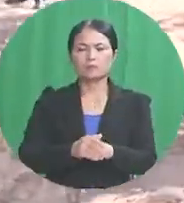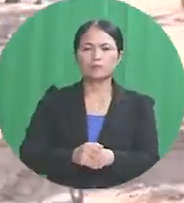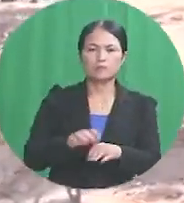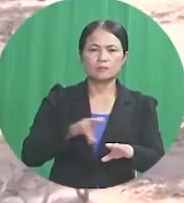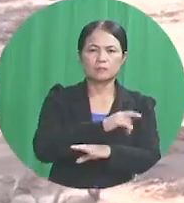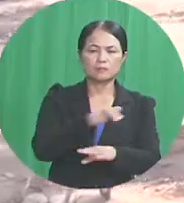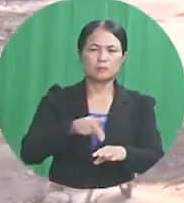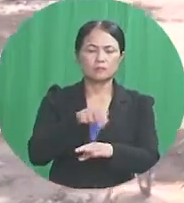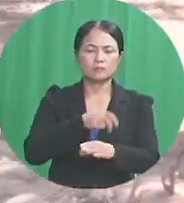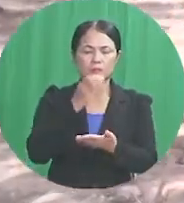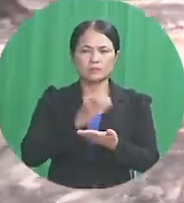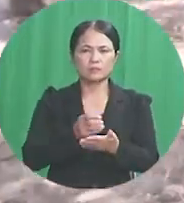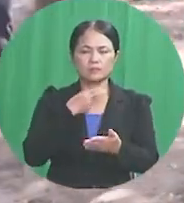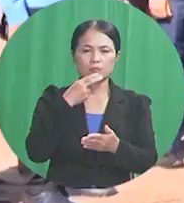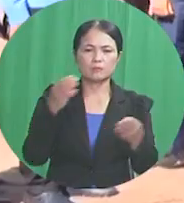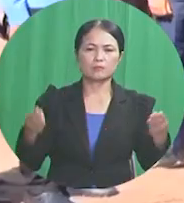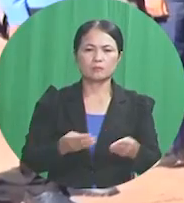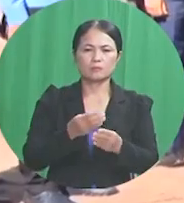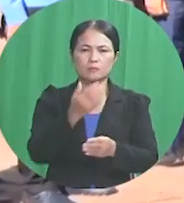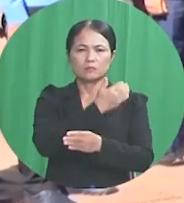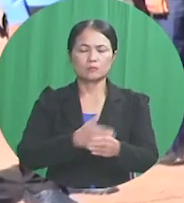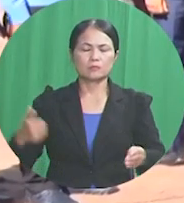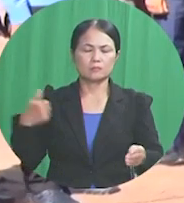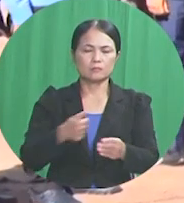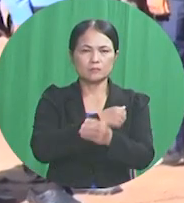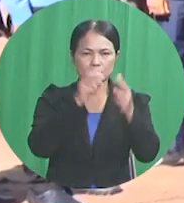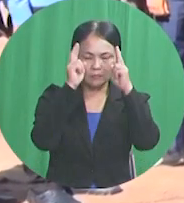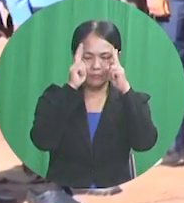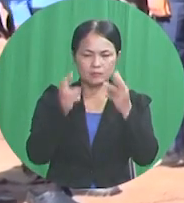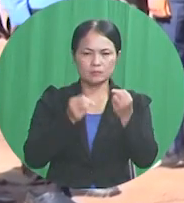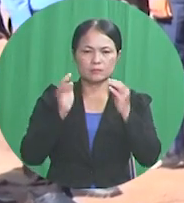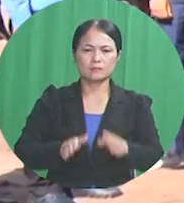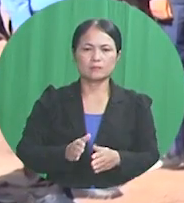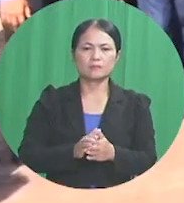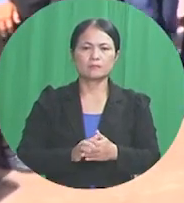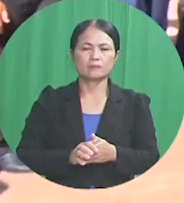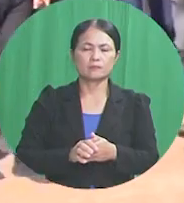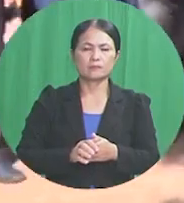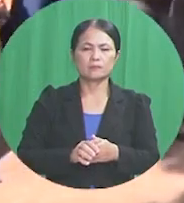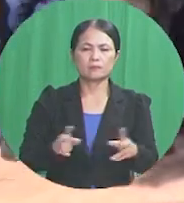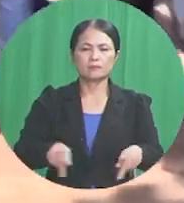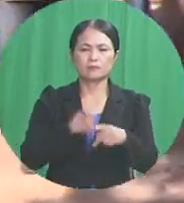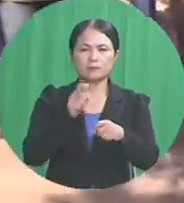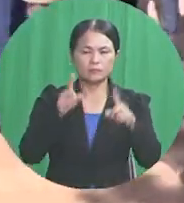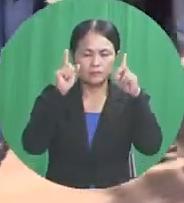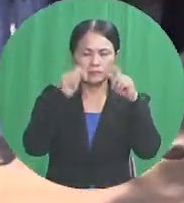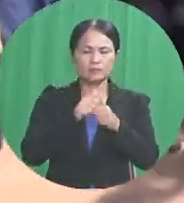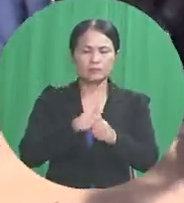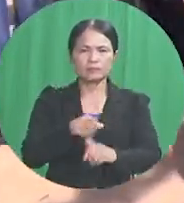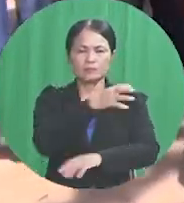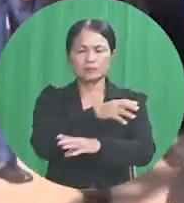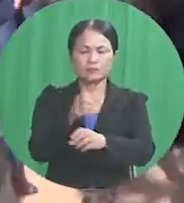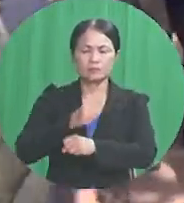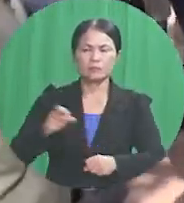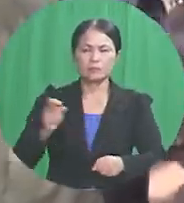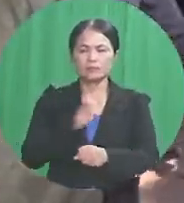ตะเก๋วตามอนุสาห์นายน้อมปีสมัยเดโจฮอนไซนิโยรัฐมนตรีขนงอาการุอายุดำเนียดำสนัยหิง